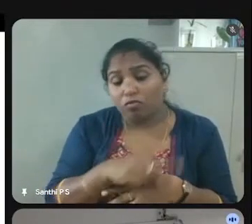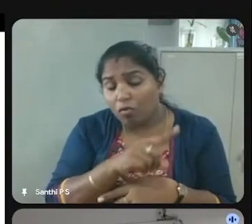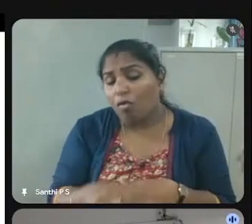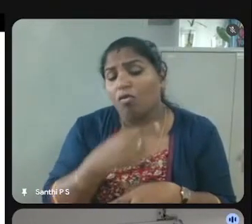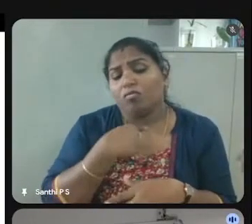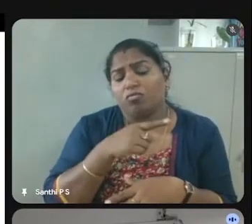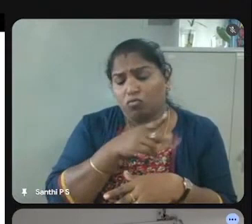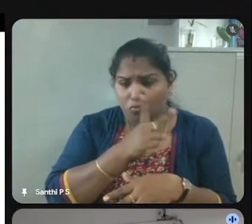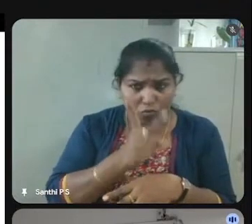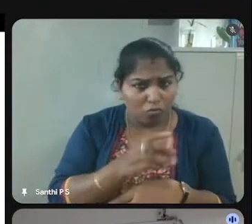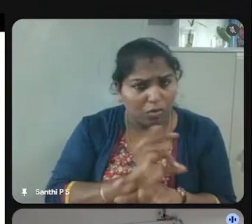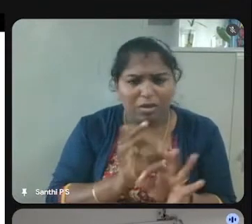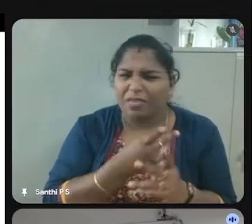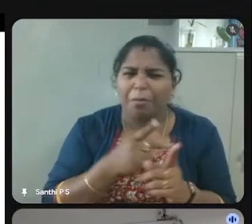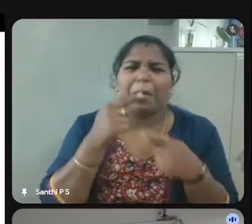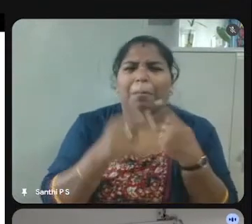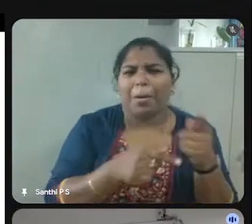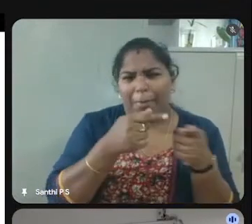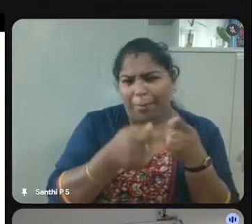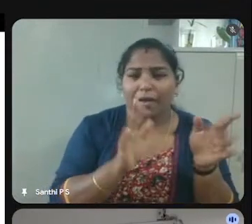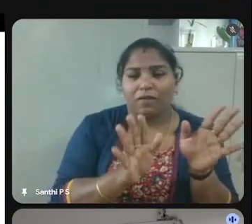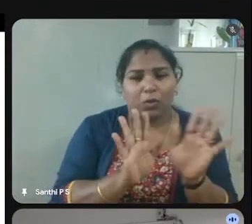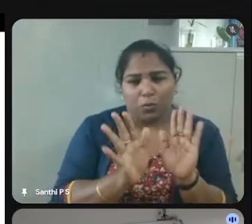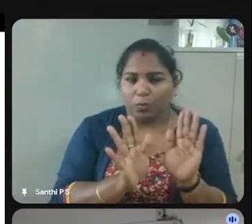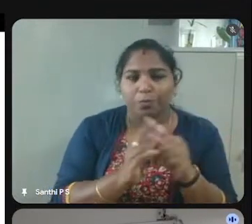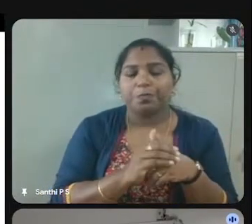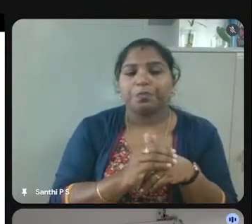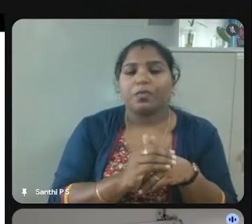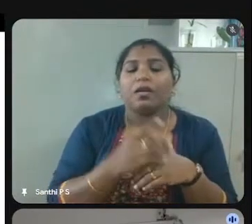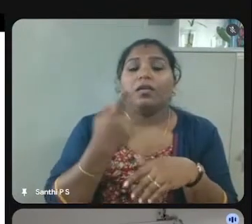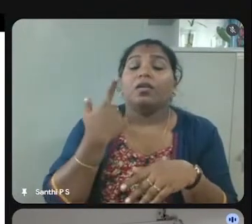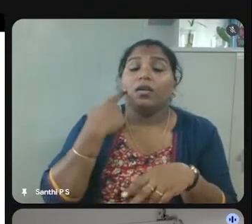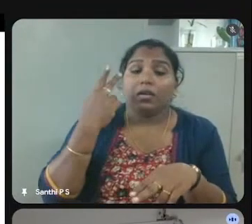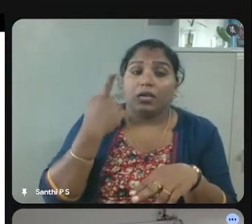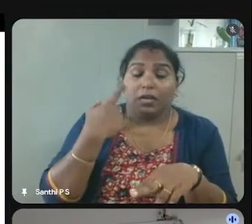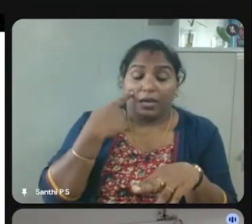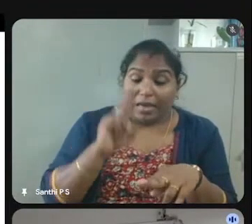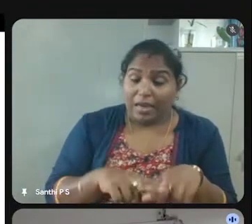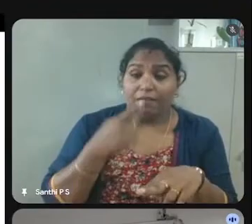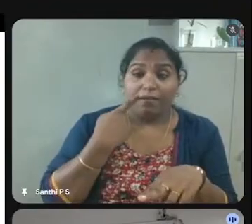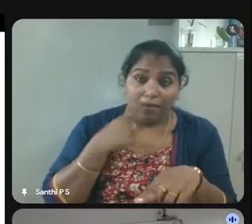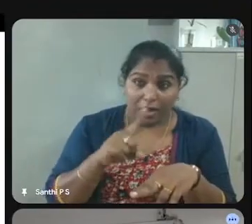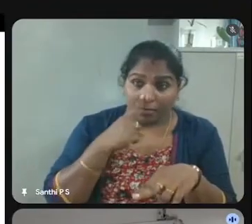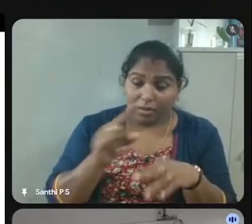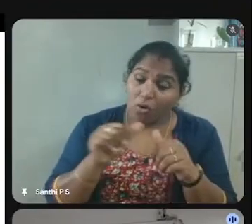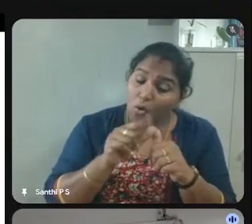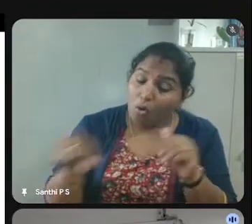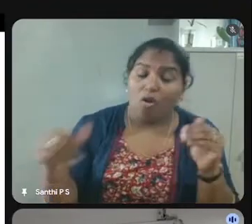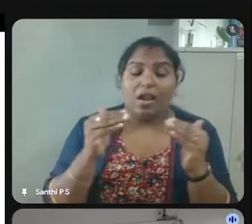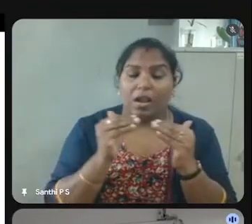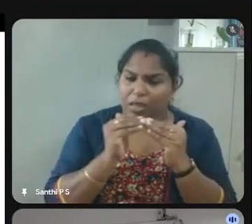പറയാറുണ്ട്. അതുപോലെ തന്നെ ഇങ്ങനത്തെ കാര്യങ്ങൾ ഒരിക്കലും കുട്ടിക്ക് ഒരു പ്രോപ്പറായിട്ട് ചേഞ്ച് വരുത്താനായിട്ട് സാധിക്കില്ല. കാര്യം